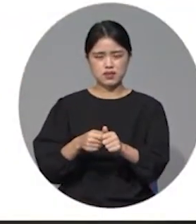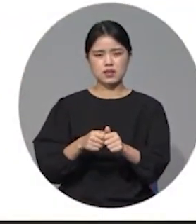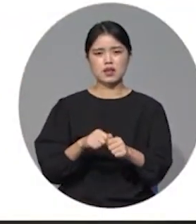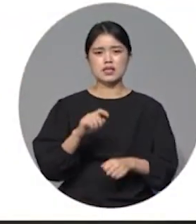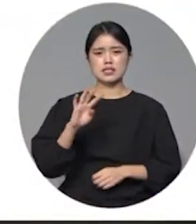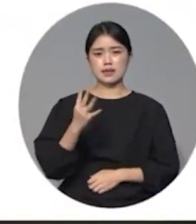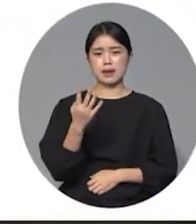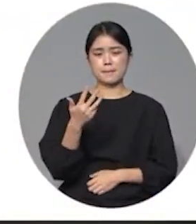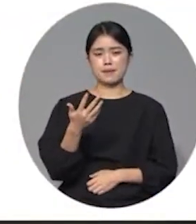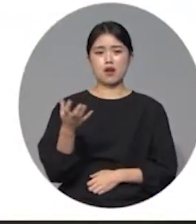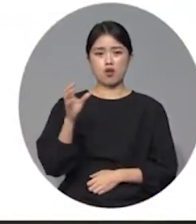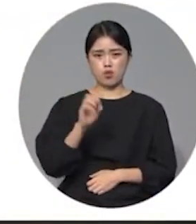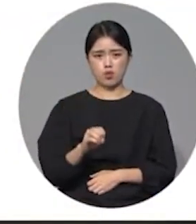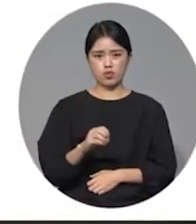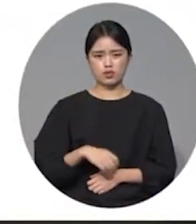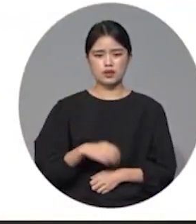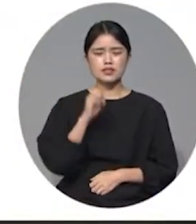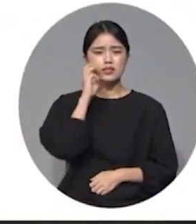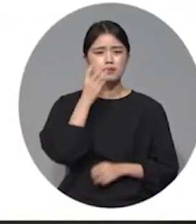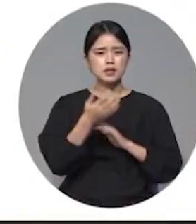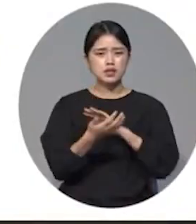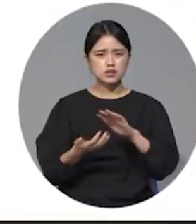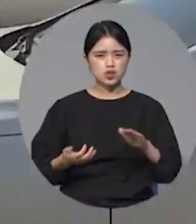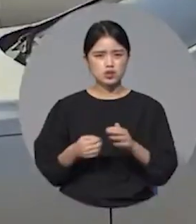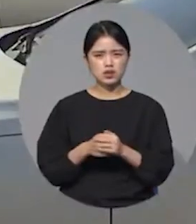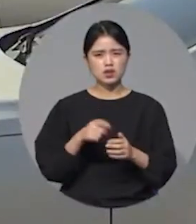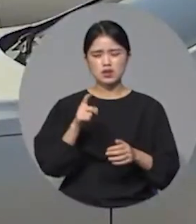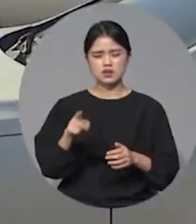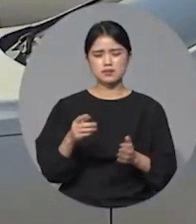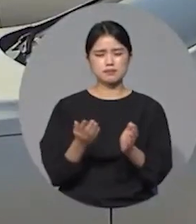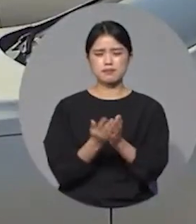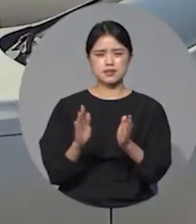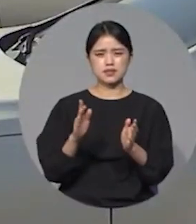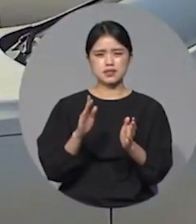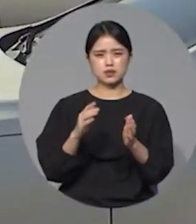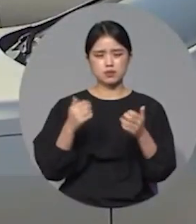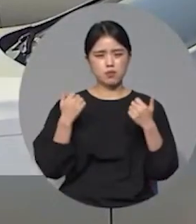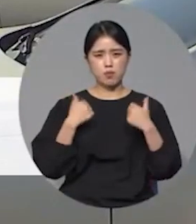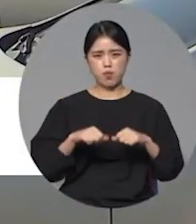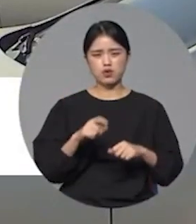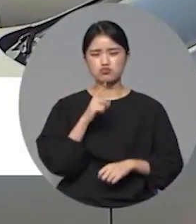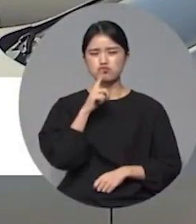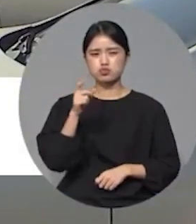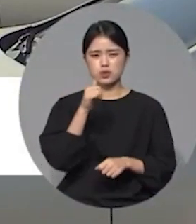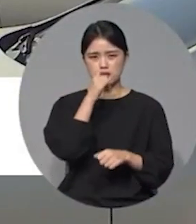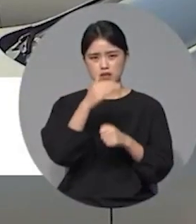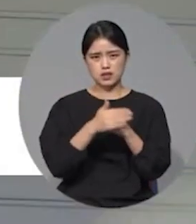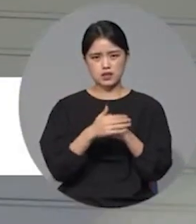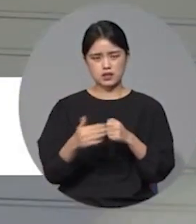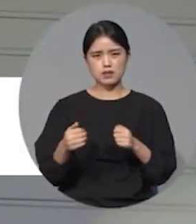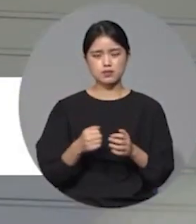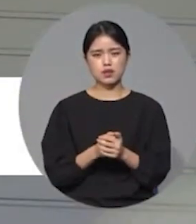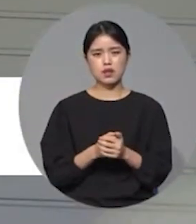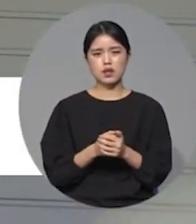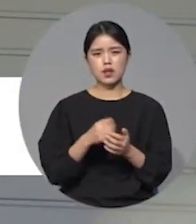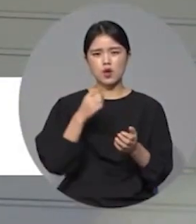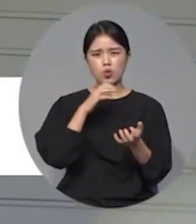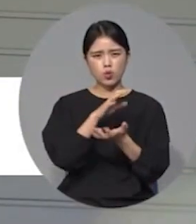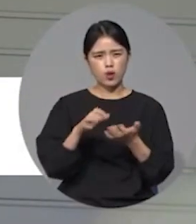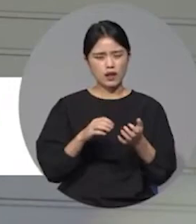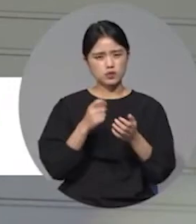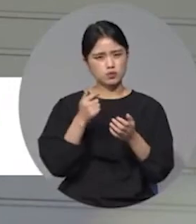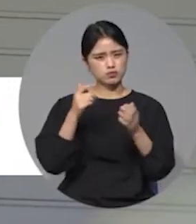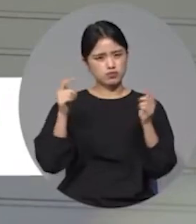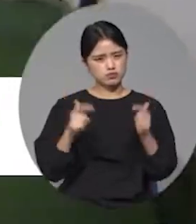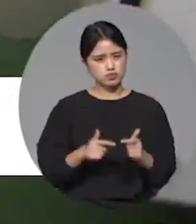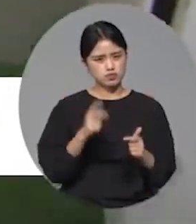408억 원. 석 달 전엔 과징금에 불복하는 행정소송까지 기각되면서 논란이 일단락되나 싶었지만